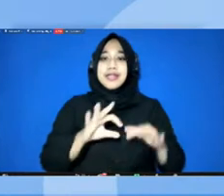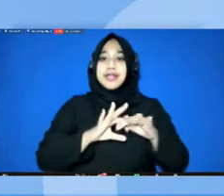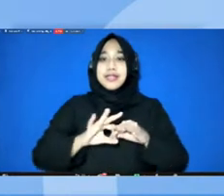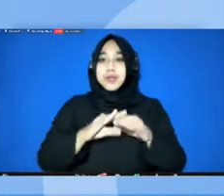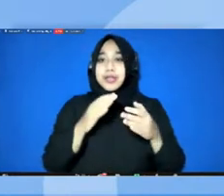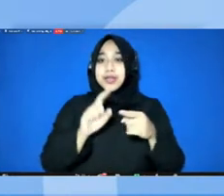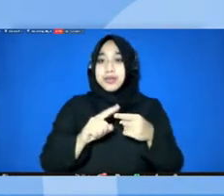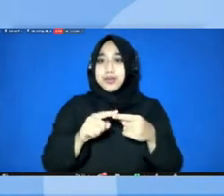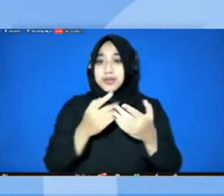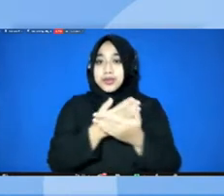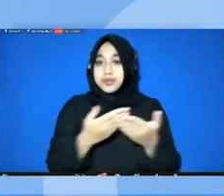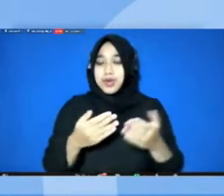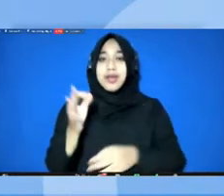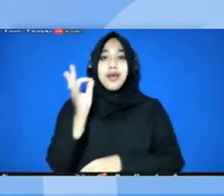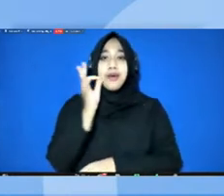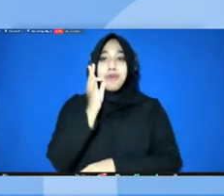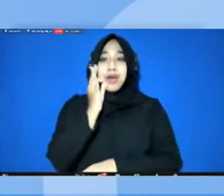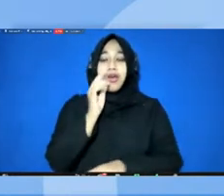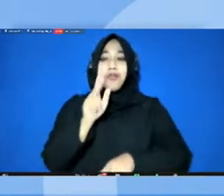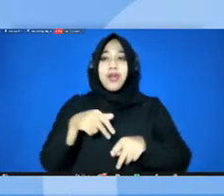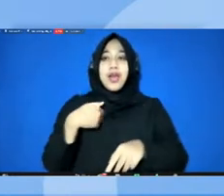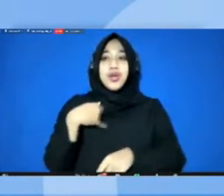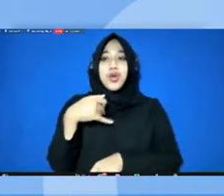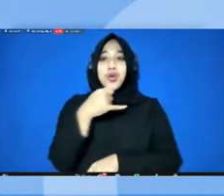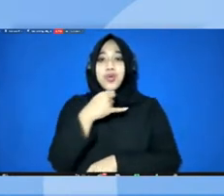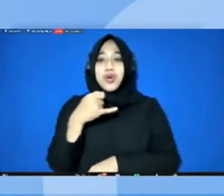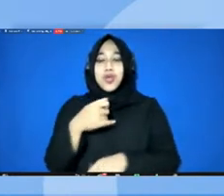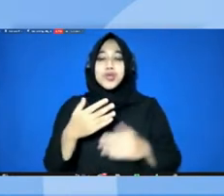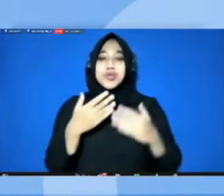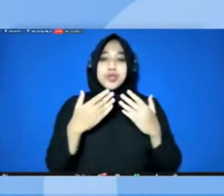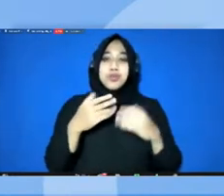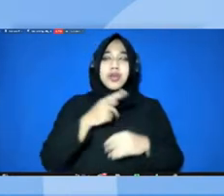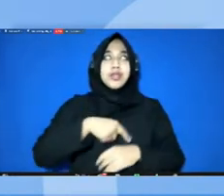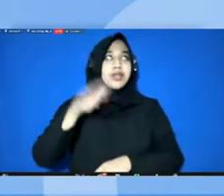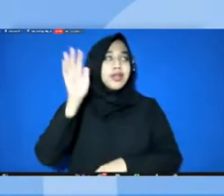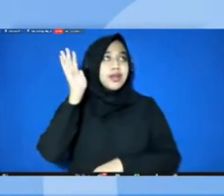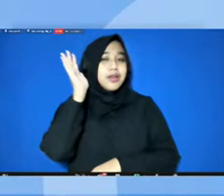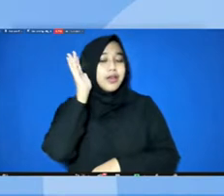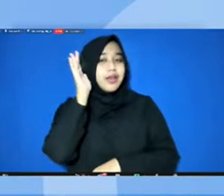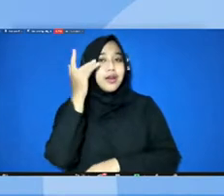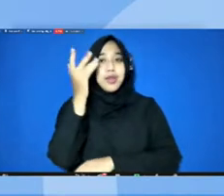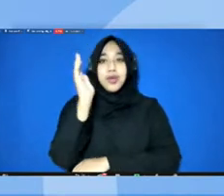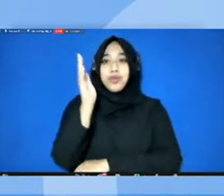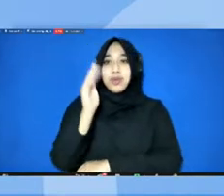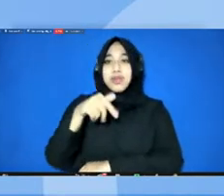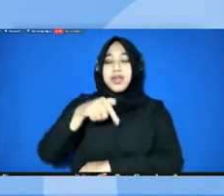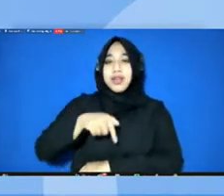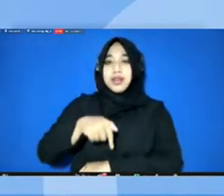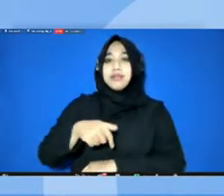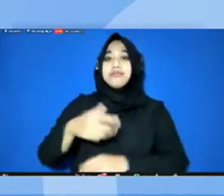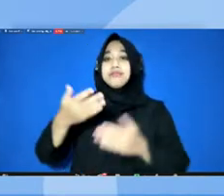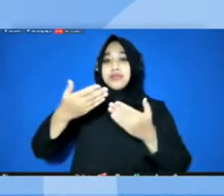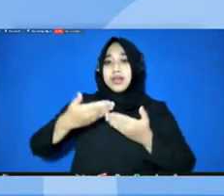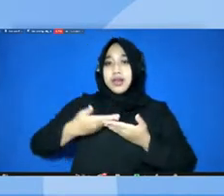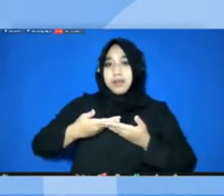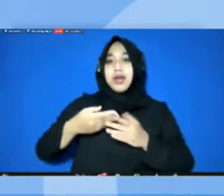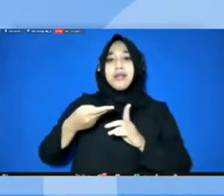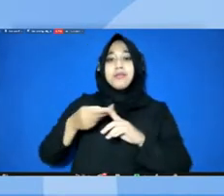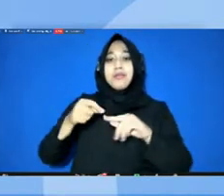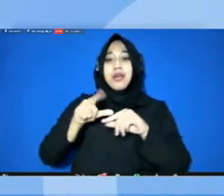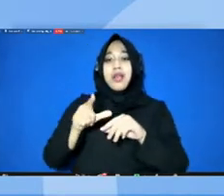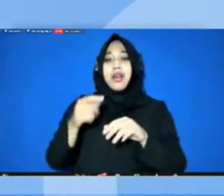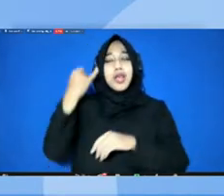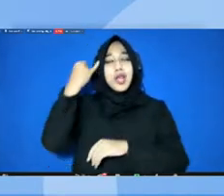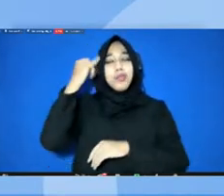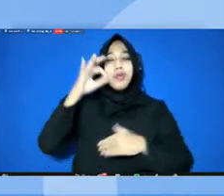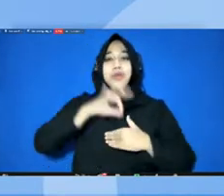semuanya. Mohon maaf atas segala kekurangan yang ada. Semoga apa yang kita dengarkan dari webinar ini dapat menjadi bekal ilmu yang bermanfaat. Saya